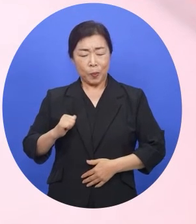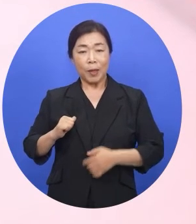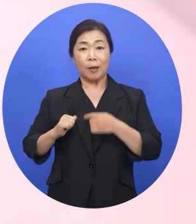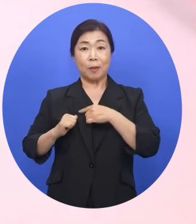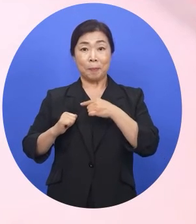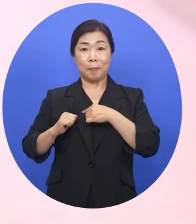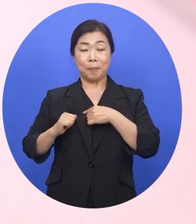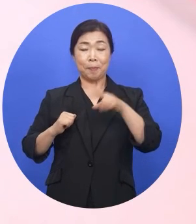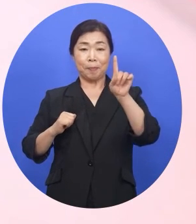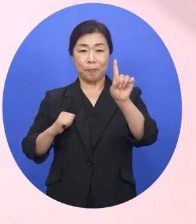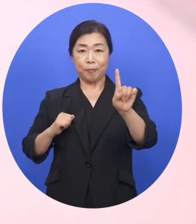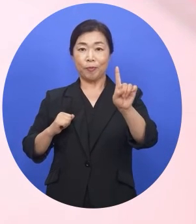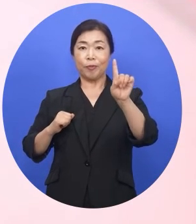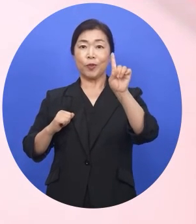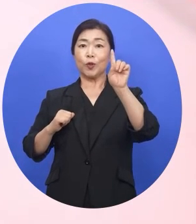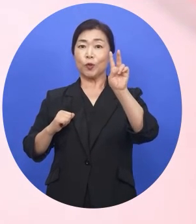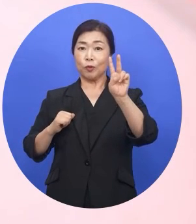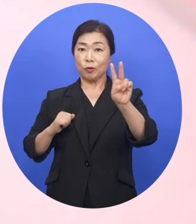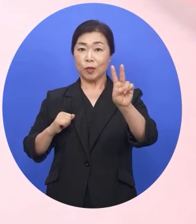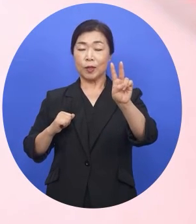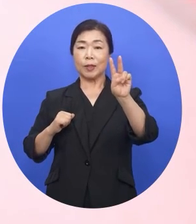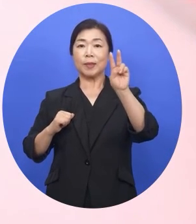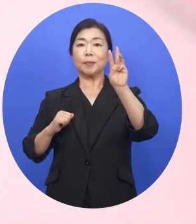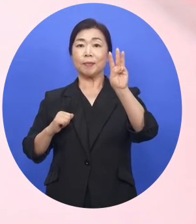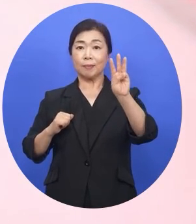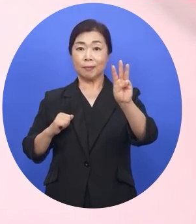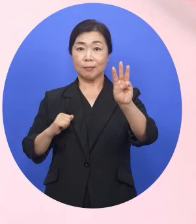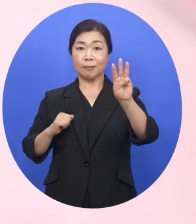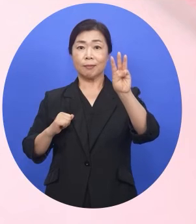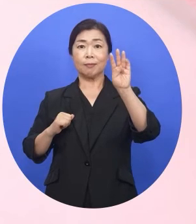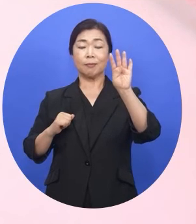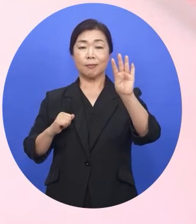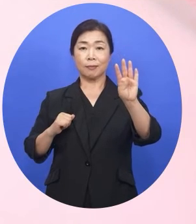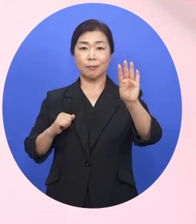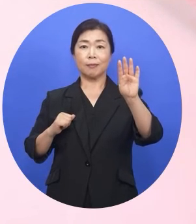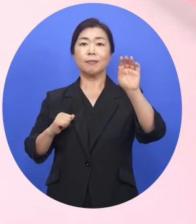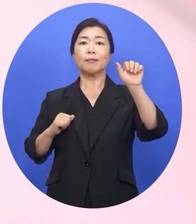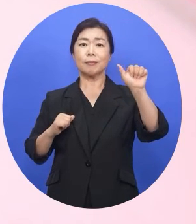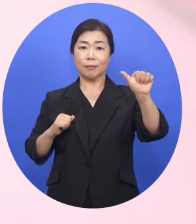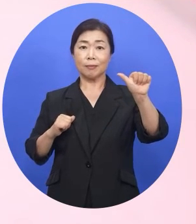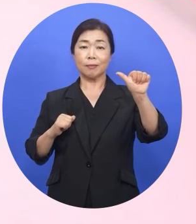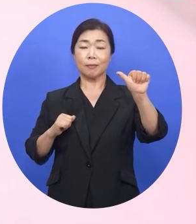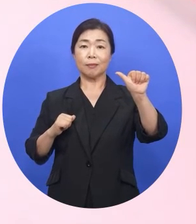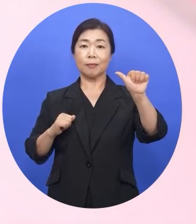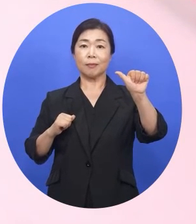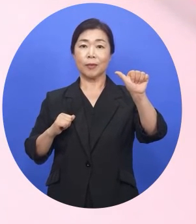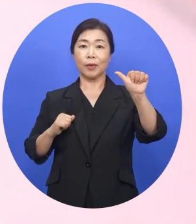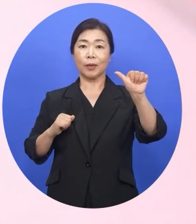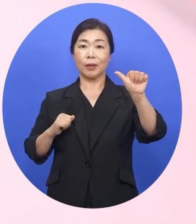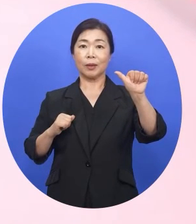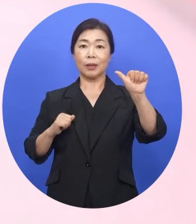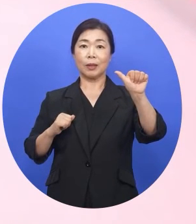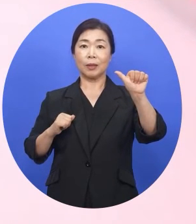숨을 참고 하나, 둘, 셋, 넷,